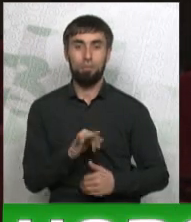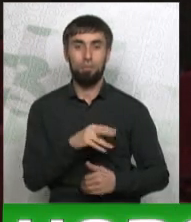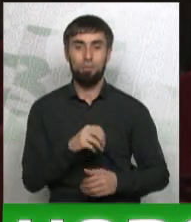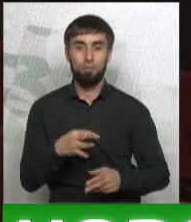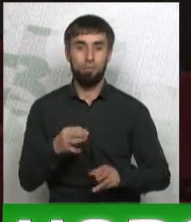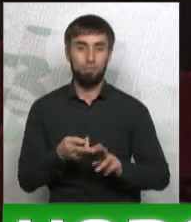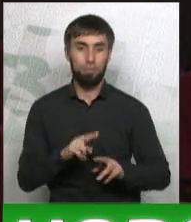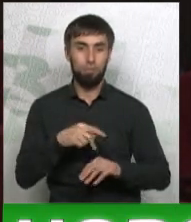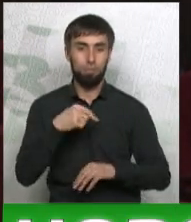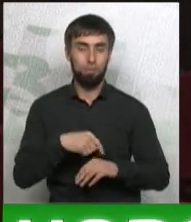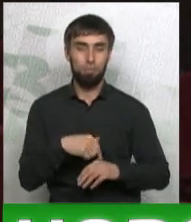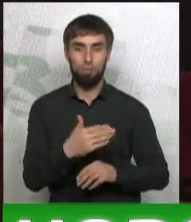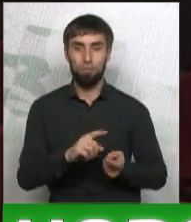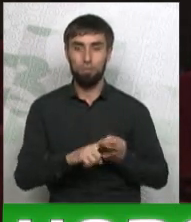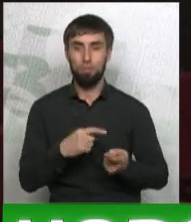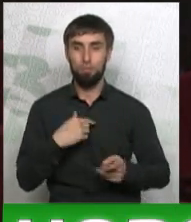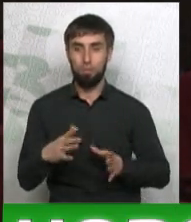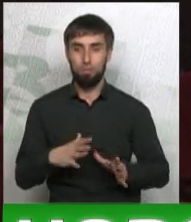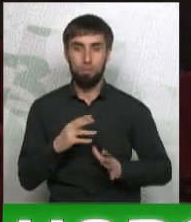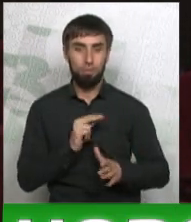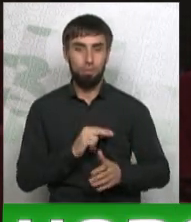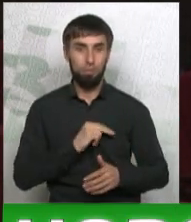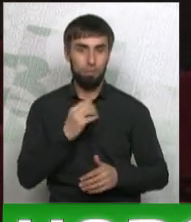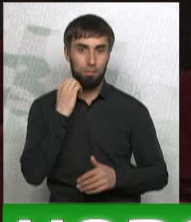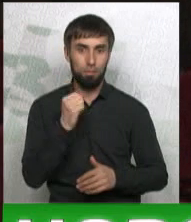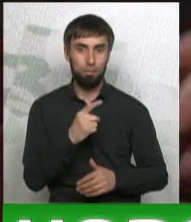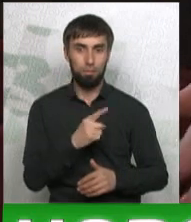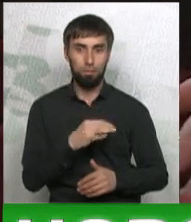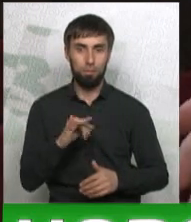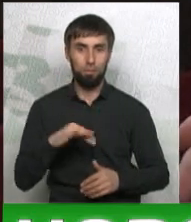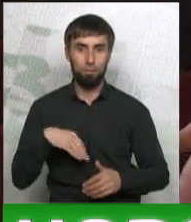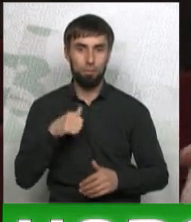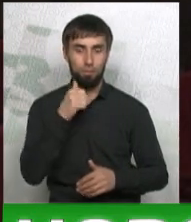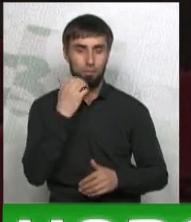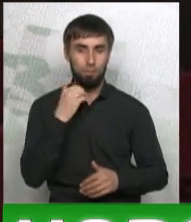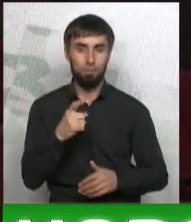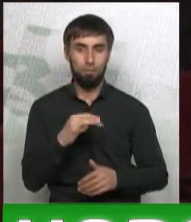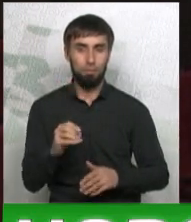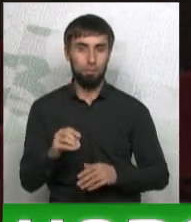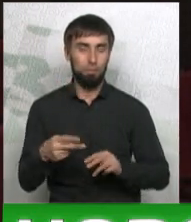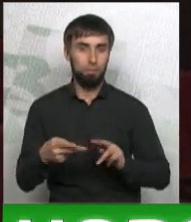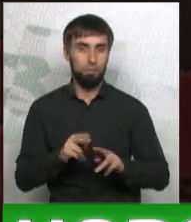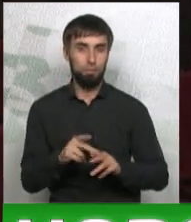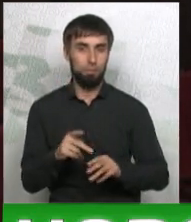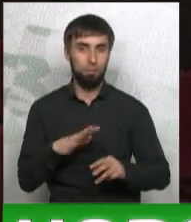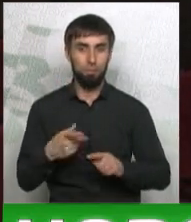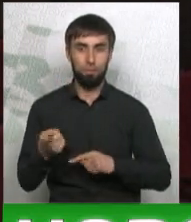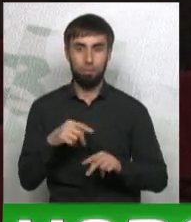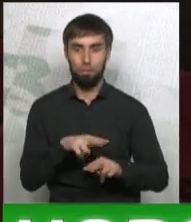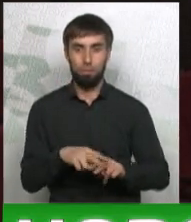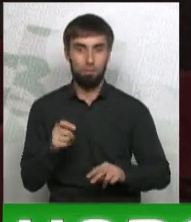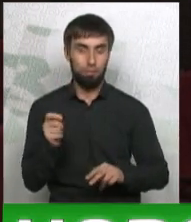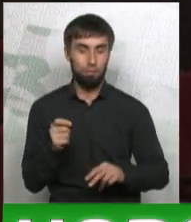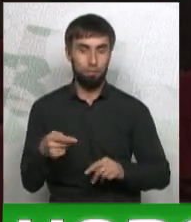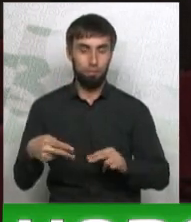поэтому чувствуется этот контраст. Мы полгода репетировали и работали в старом здании, потом здание старого Минкульта, и тут уже возвращаемся сюда, и